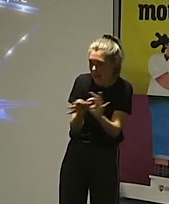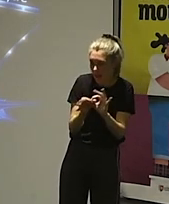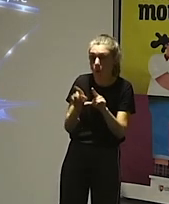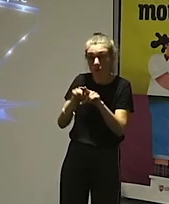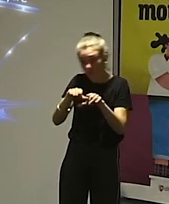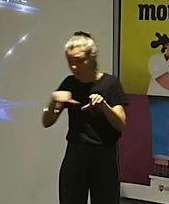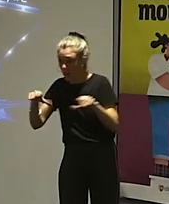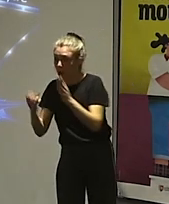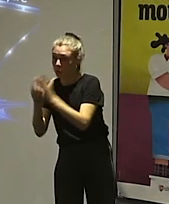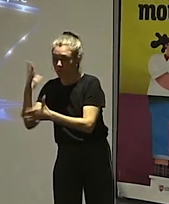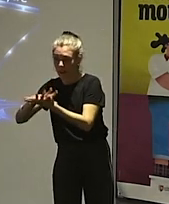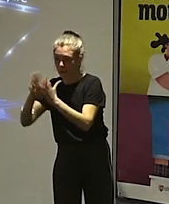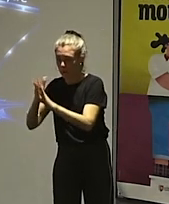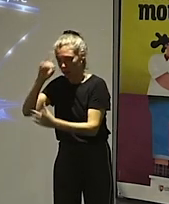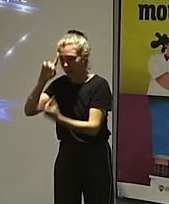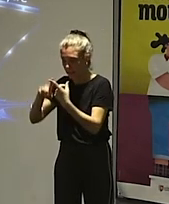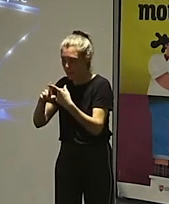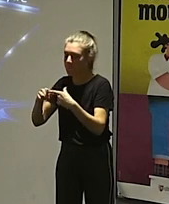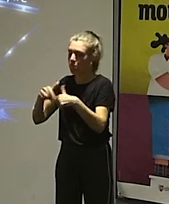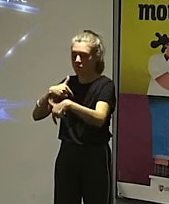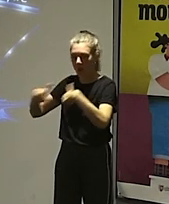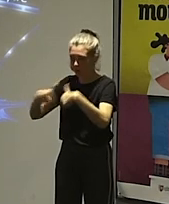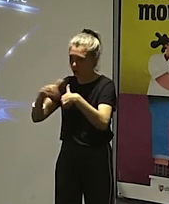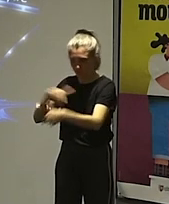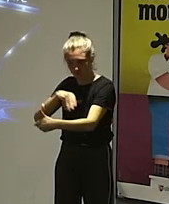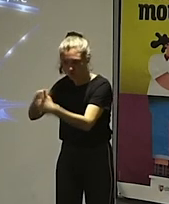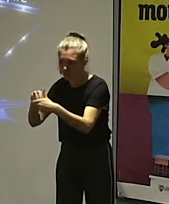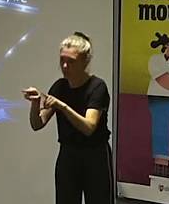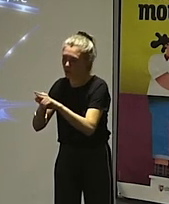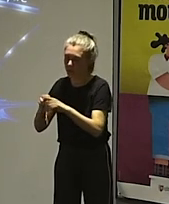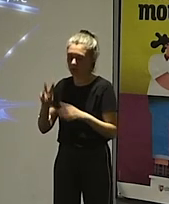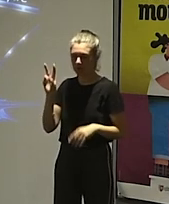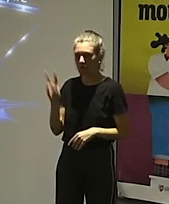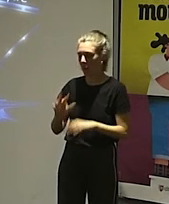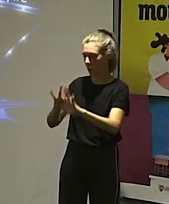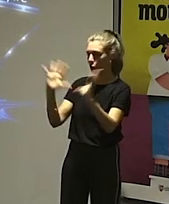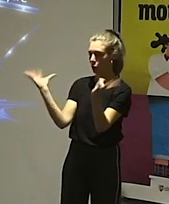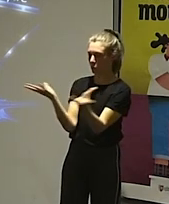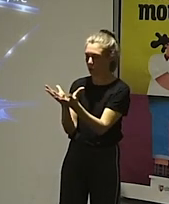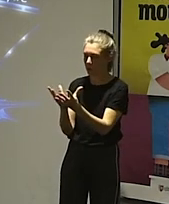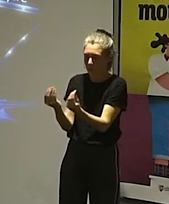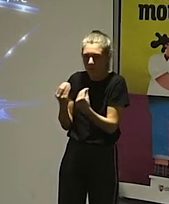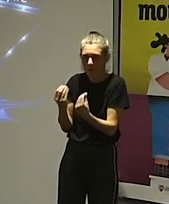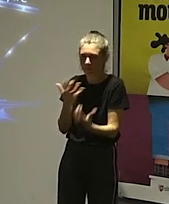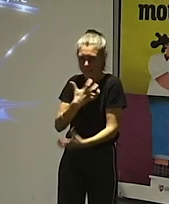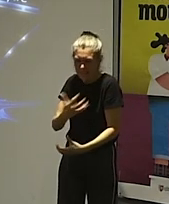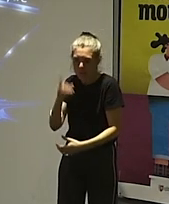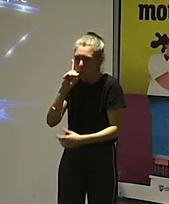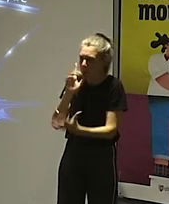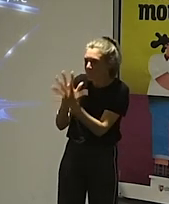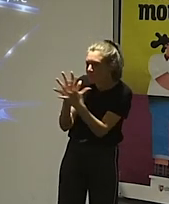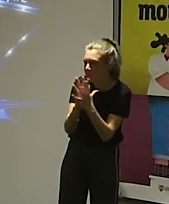randonnée pédestre. Et j'aime bien ce lien social, je rencontrais des personnes,